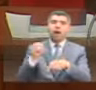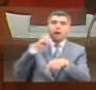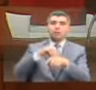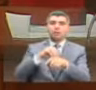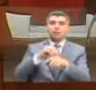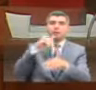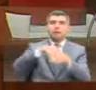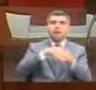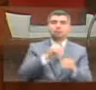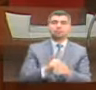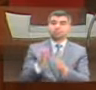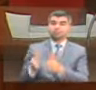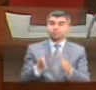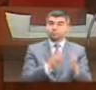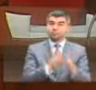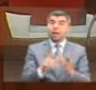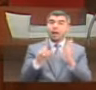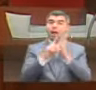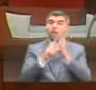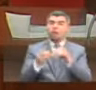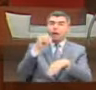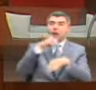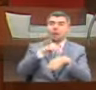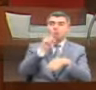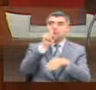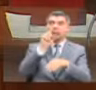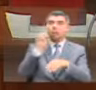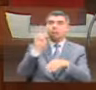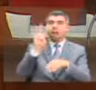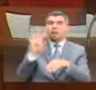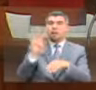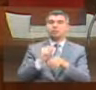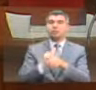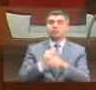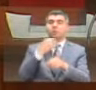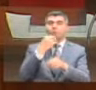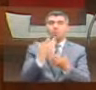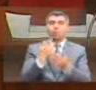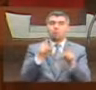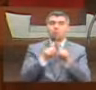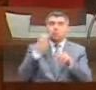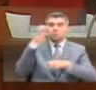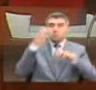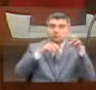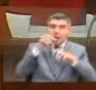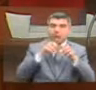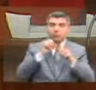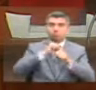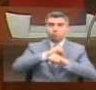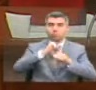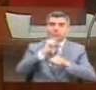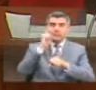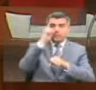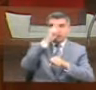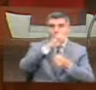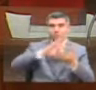قانون رقم 110/14 يتعلق بإحداث نظام تغيير عواقب الوقائع الكارثية وبتغيير وتتميم القانون